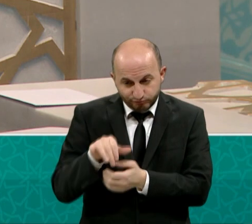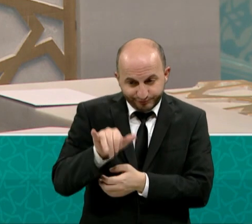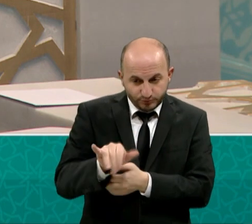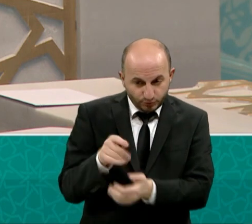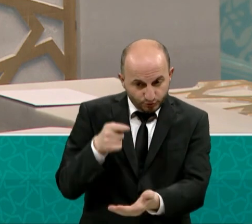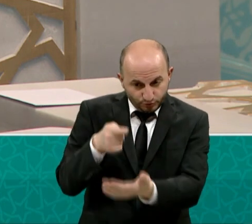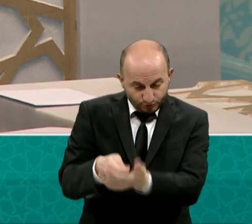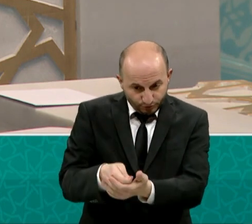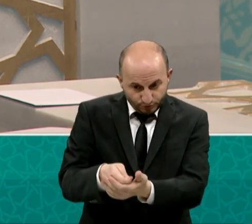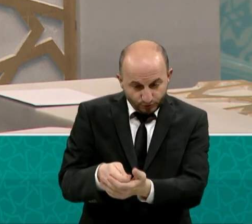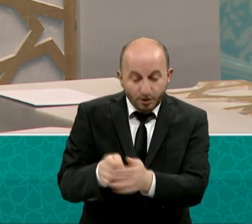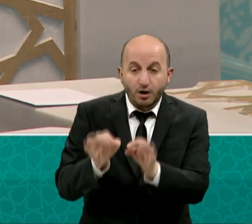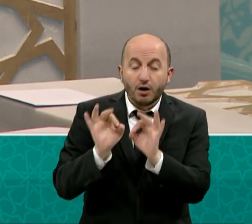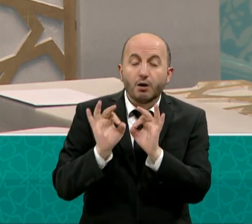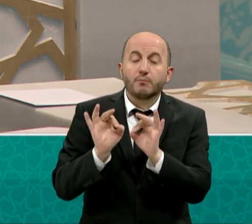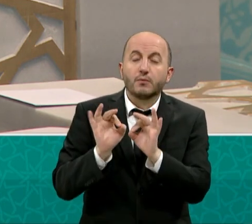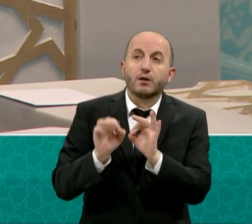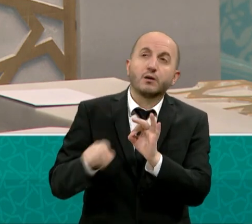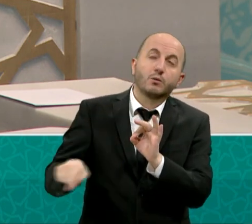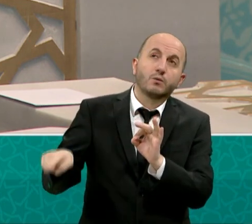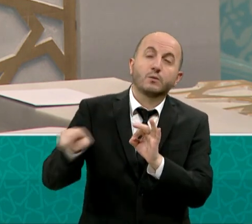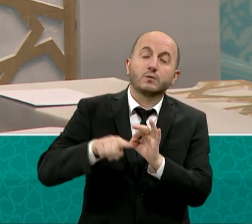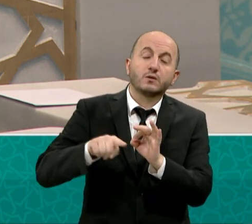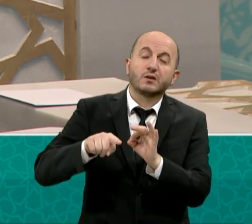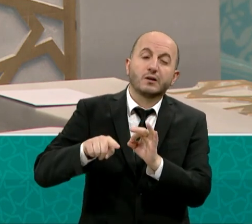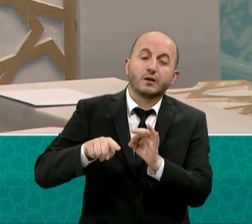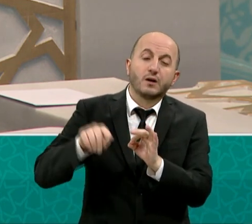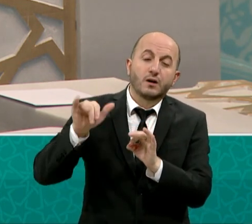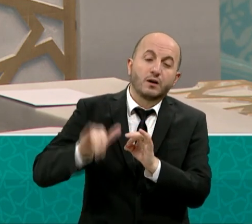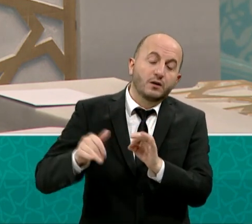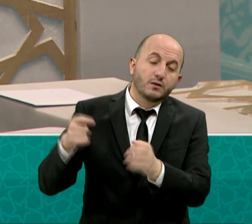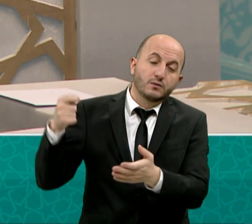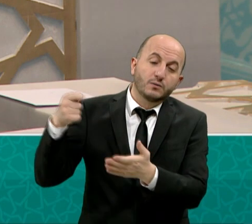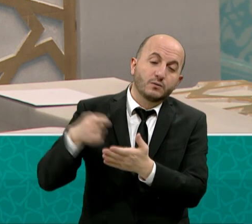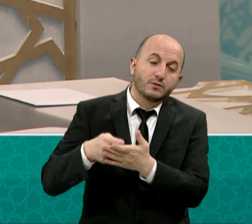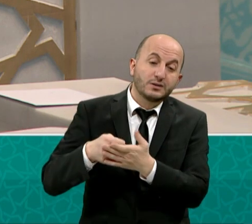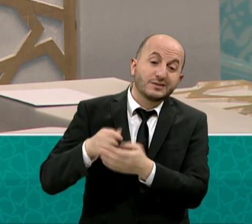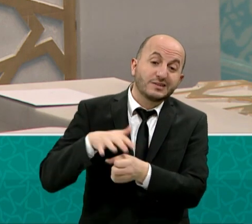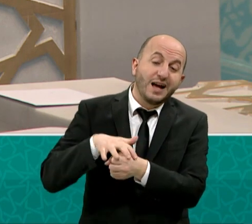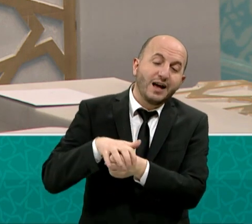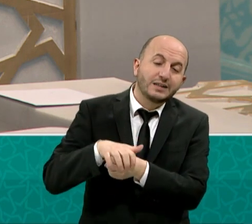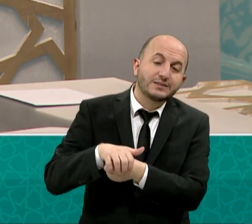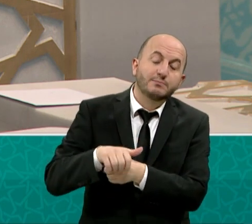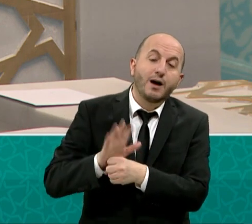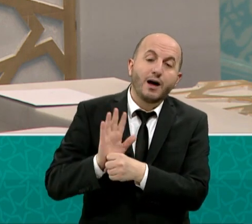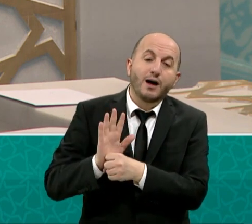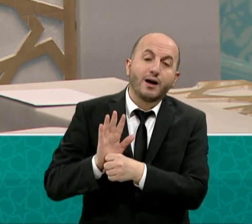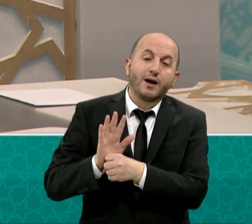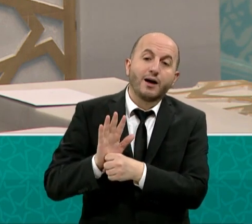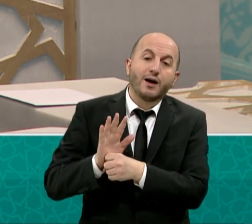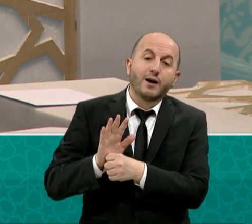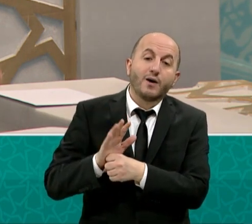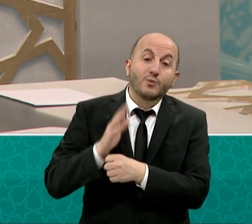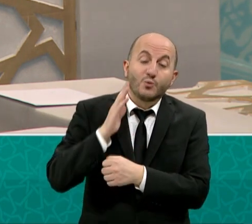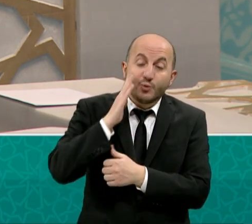ödemeyi hem de onlara haklarını öderken rencide etmeden, onların